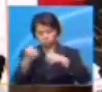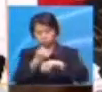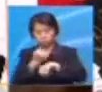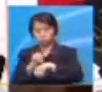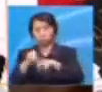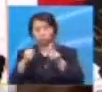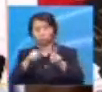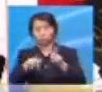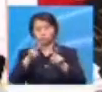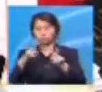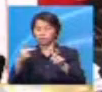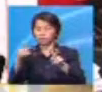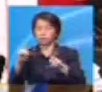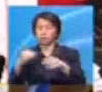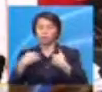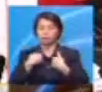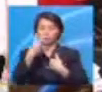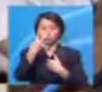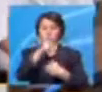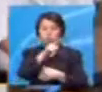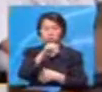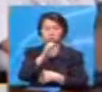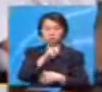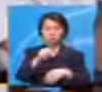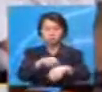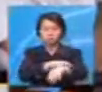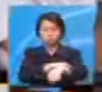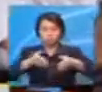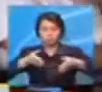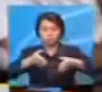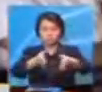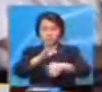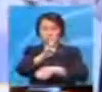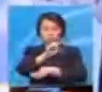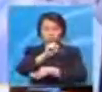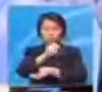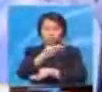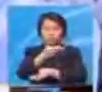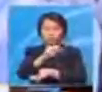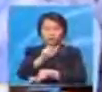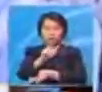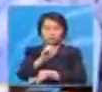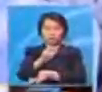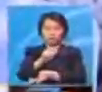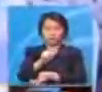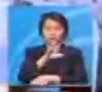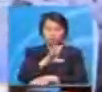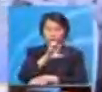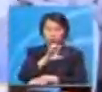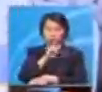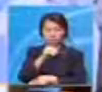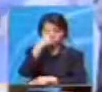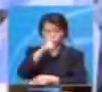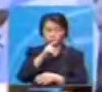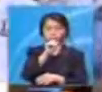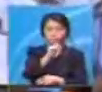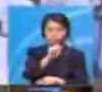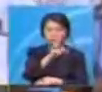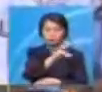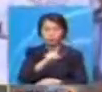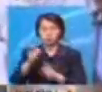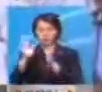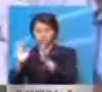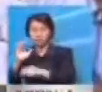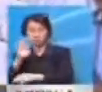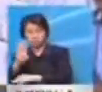KM terbahagi kepada dua Zon iaitu di sepanjang jalan Wah keng joi sejauh 500 me untuk Zon a manakala